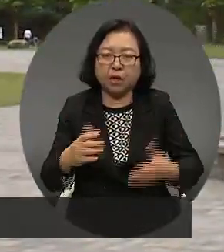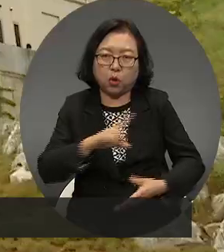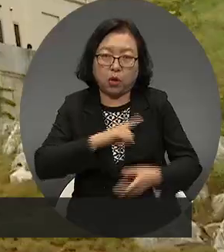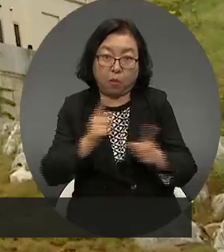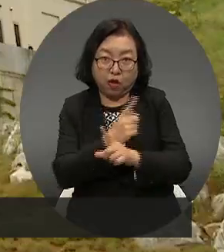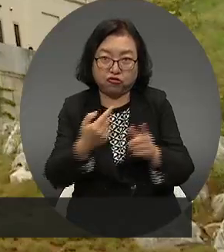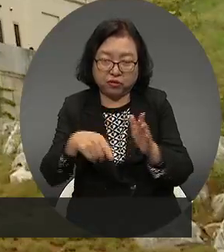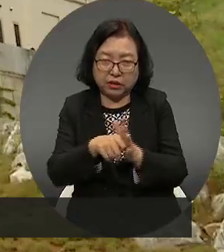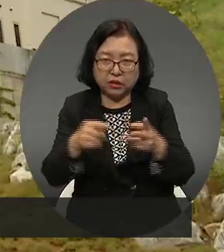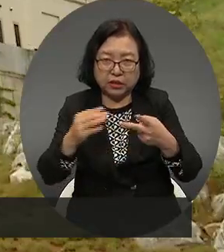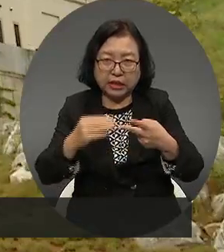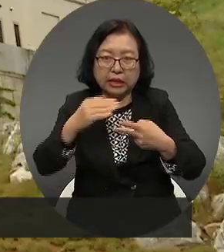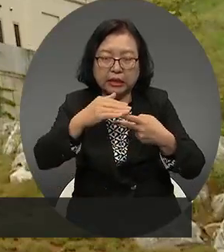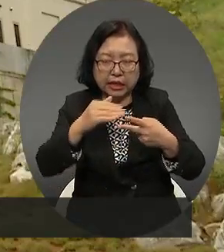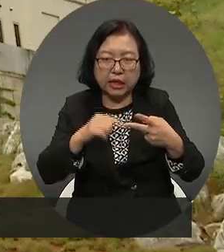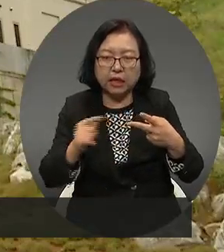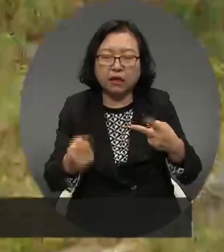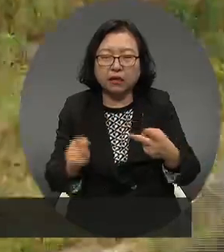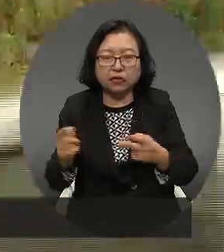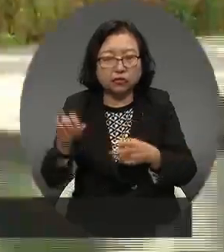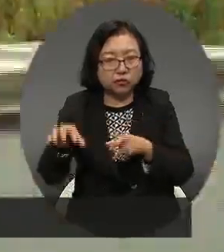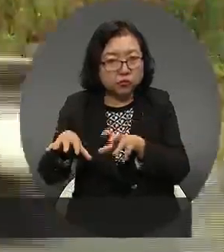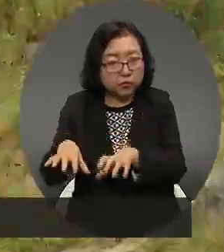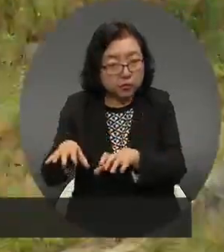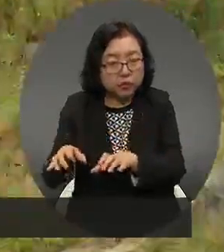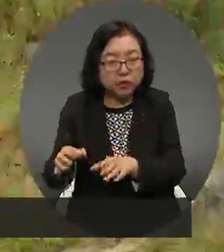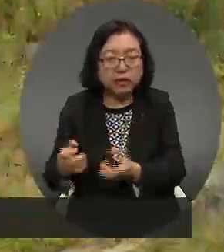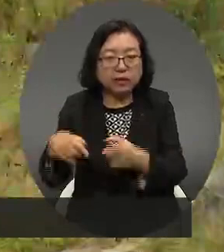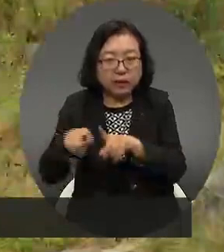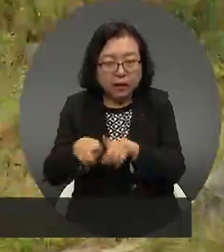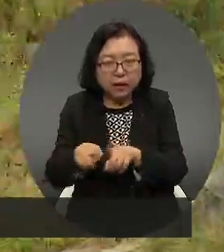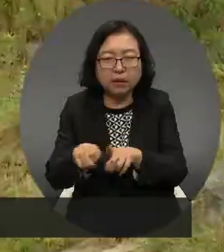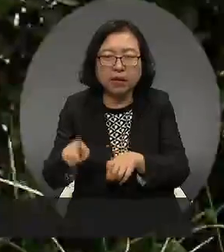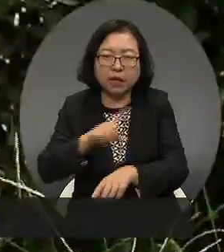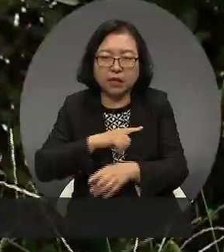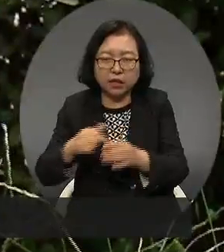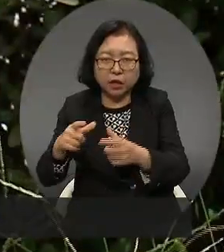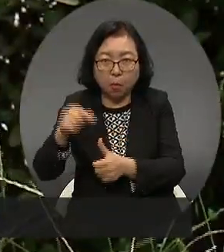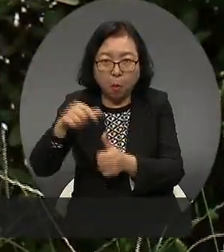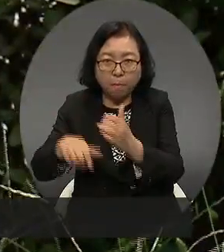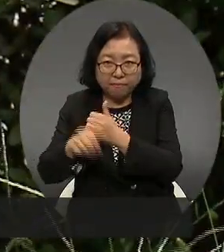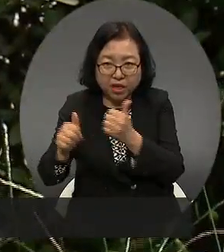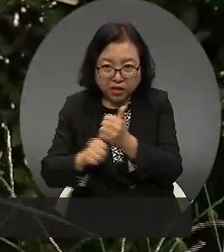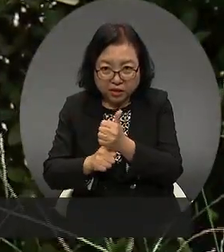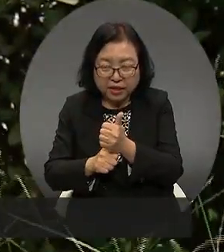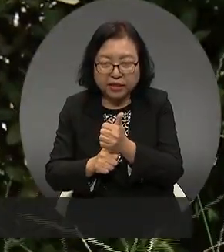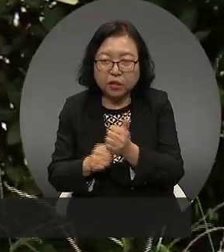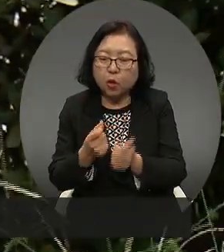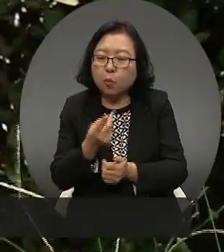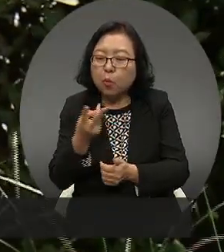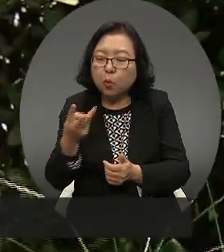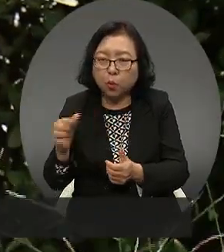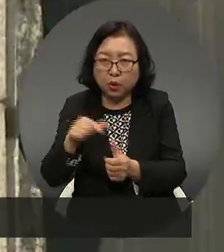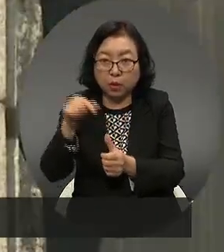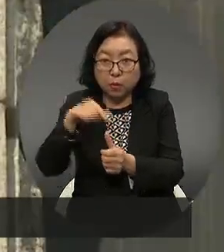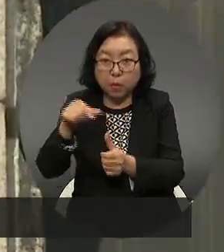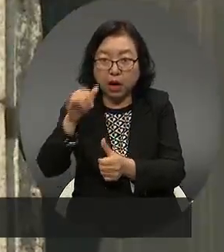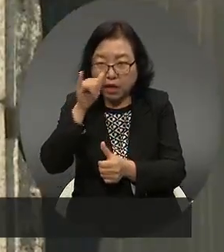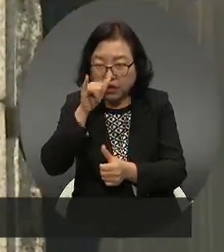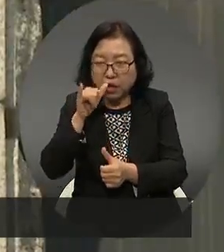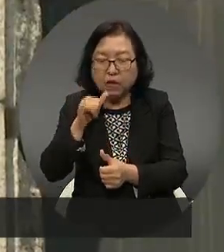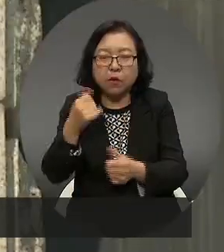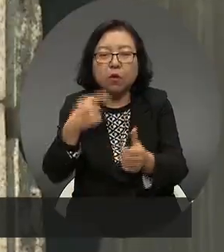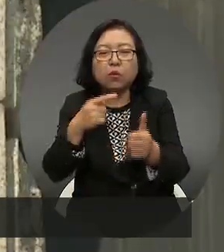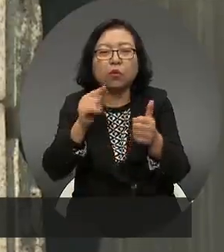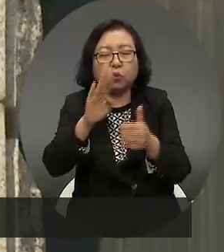확정됩니다. 양 대학이 참여하는 교명 선정위에서 기존 교명을 포함 복수의 후보를 선정하면 교육부에서